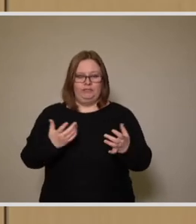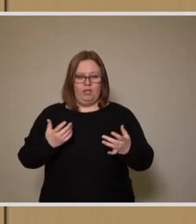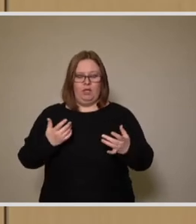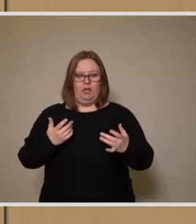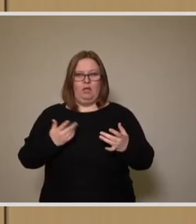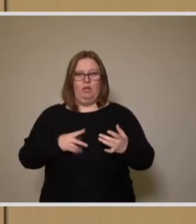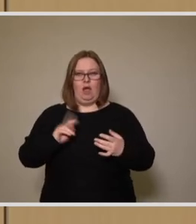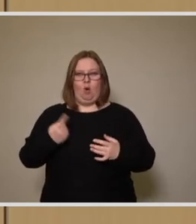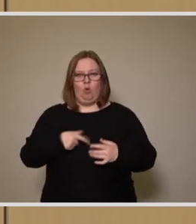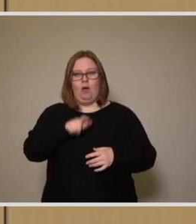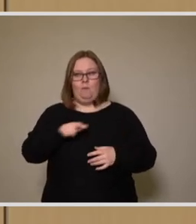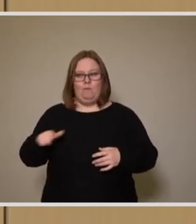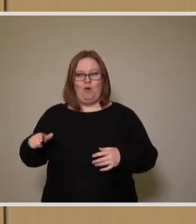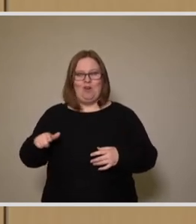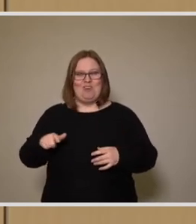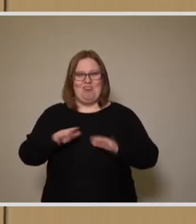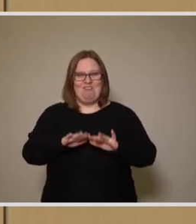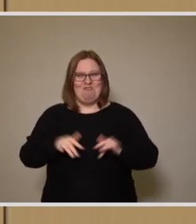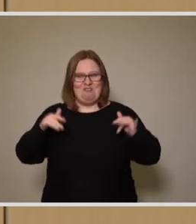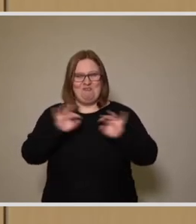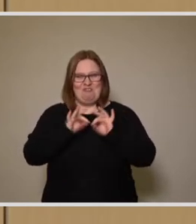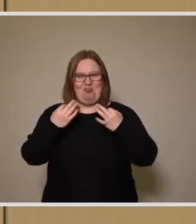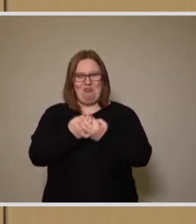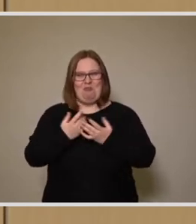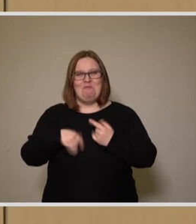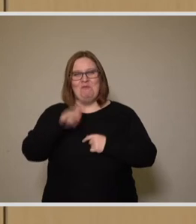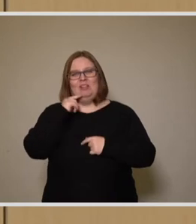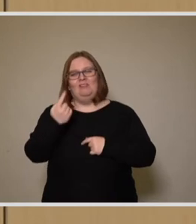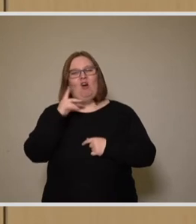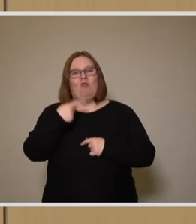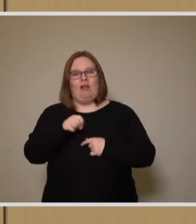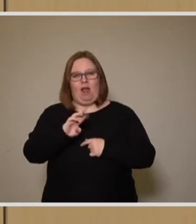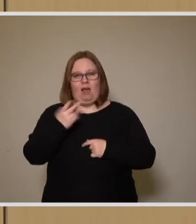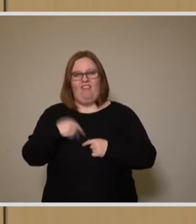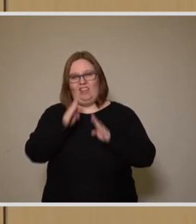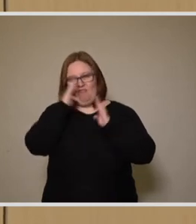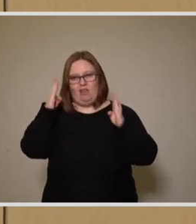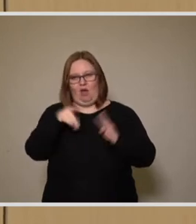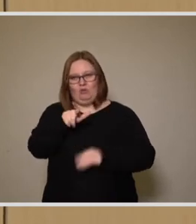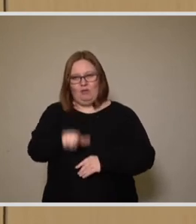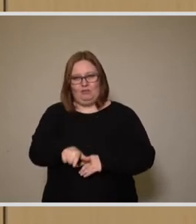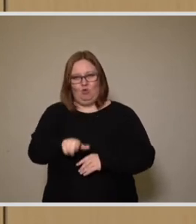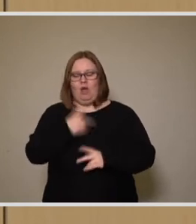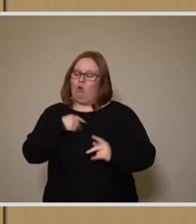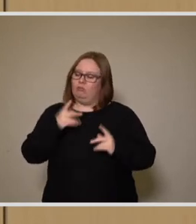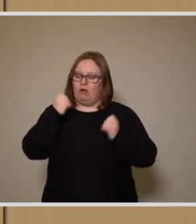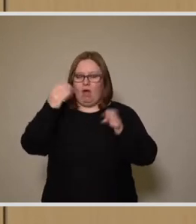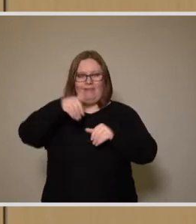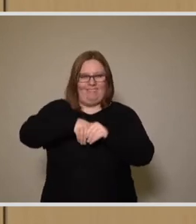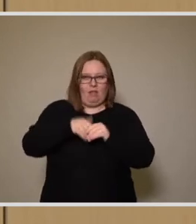zur Durchführung eines Bürgerforums. Frau Geiler ist ja dort die Vertrauensperson. Wir sind, haben Konsens über